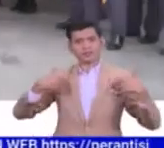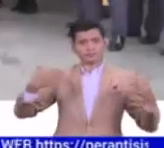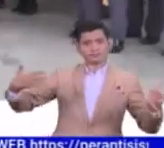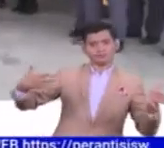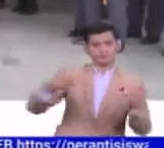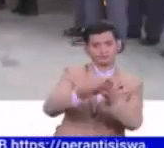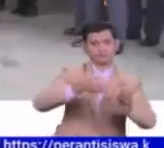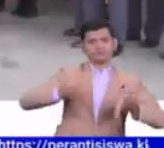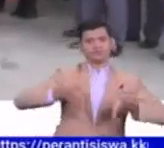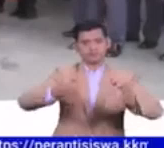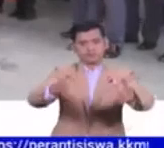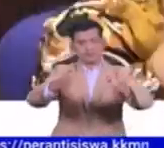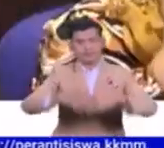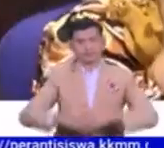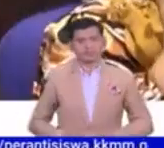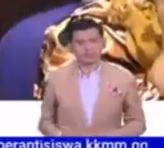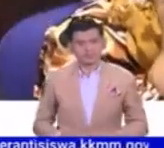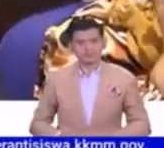raya.